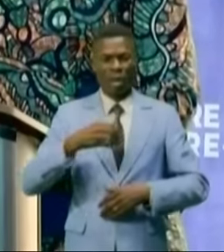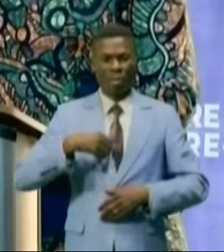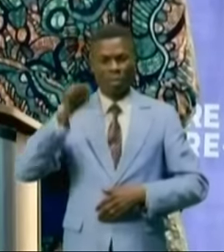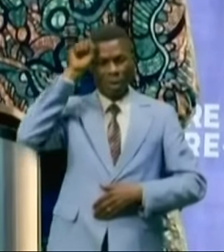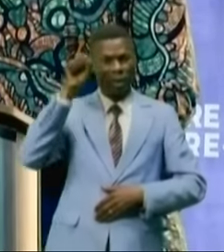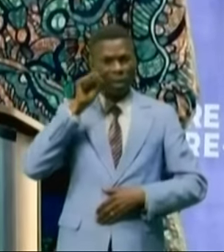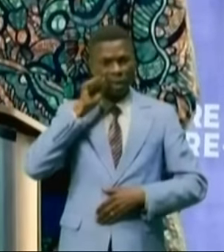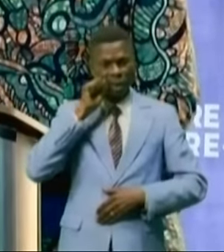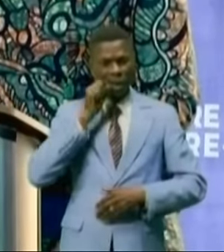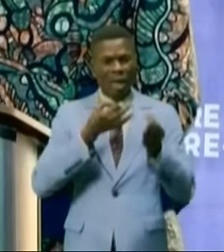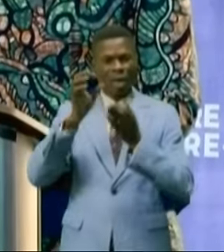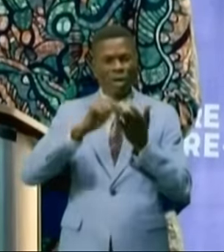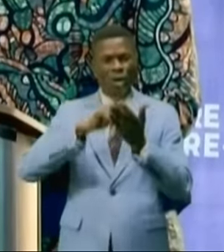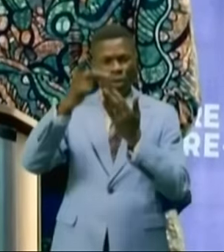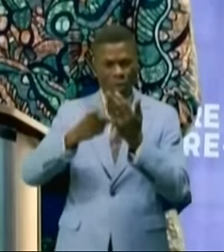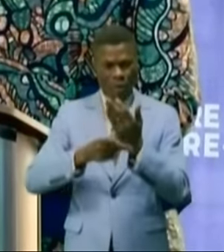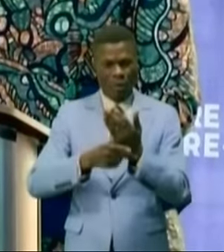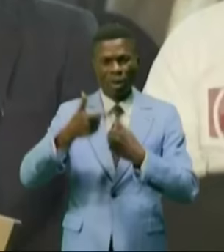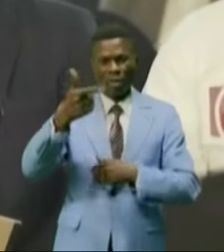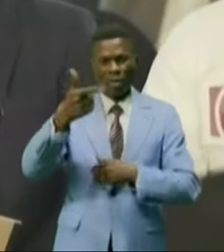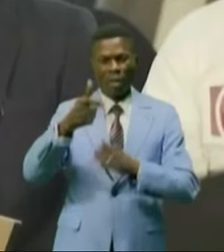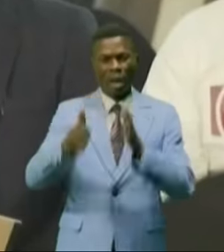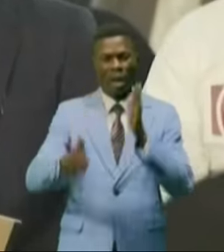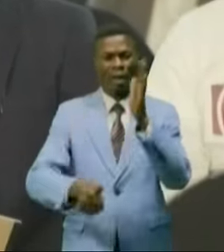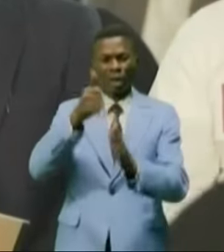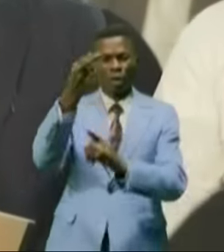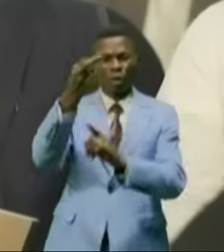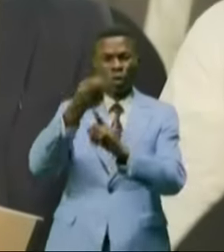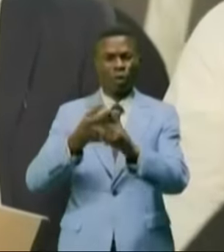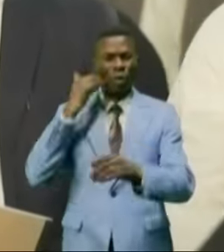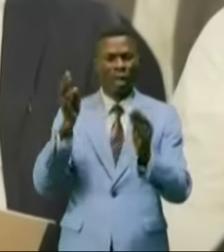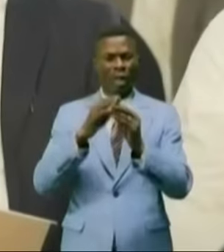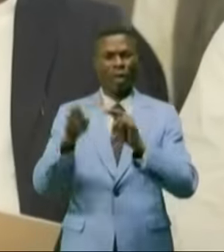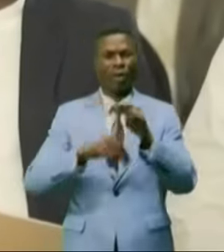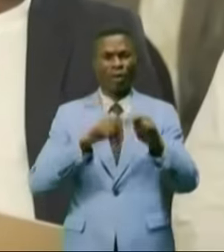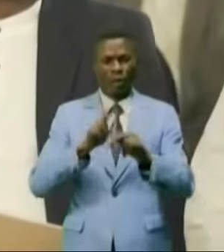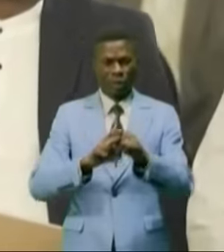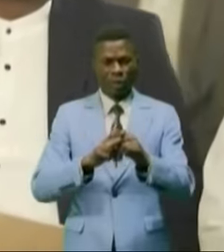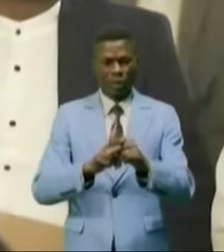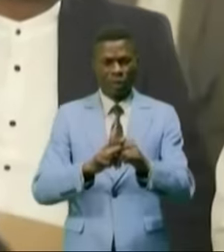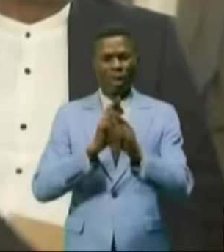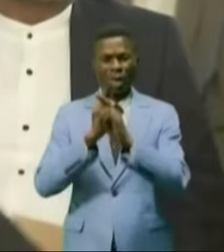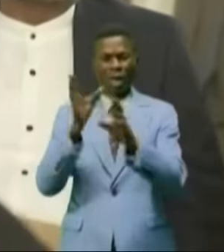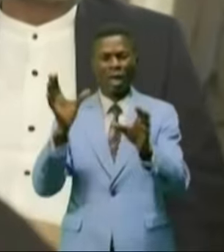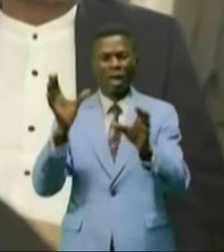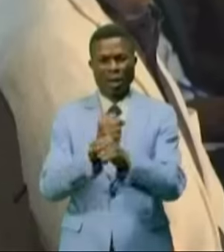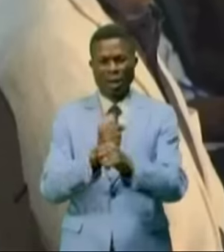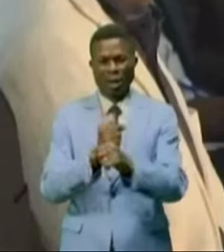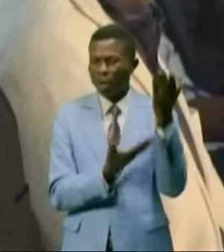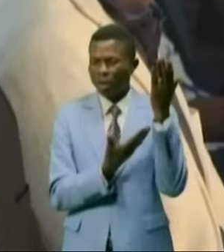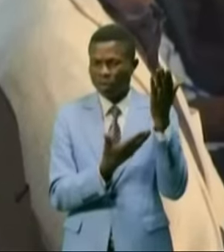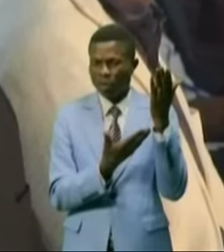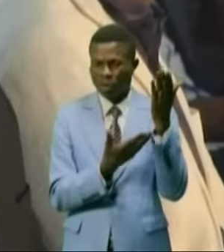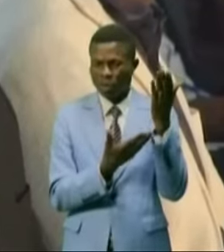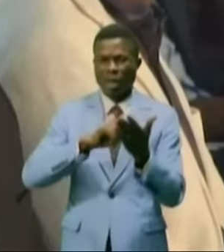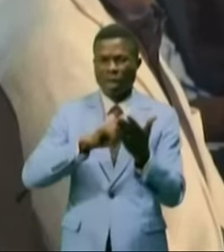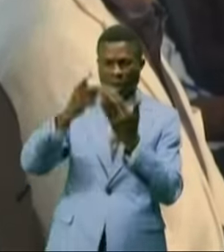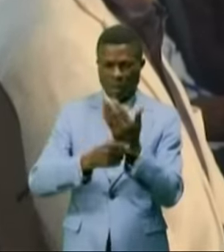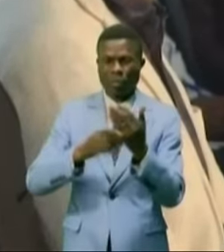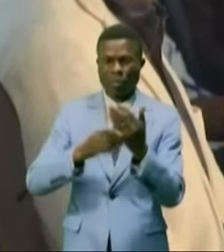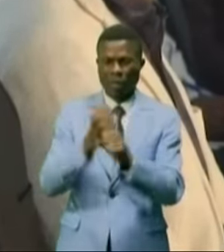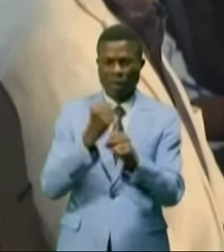le grand oral de mardi 11 juin à l'Assemblée nationale résumé quelques points directs du programme de son